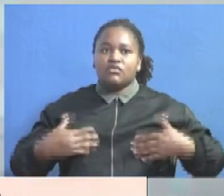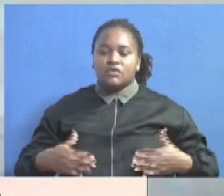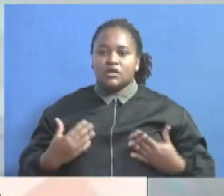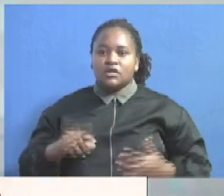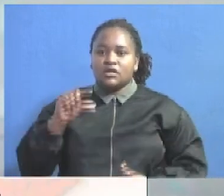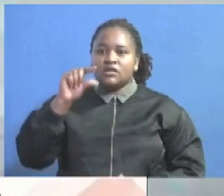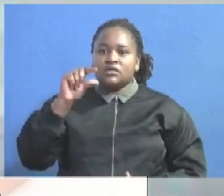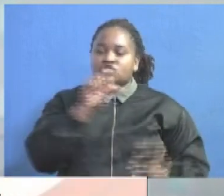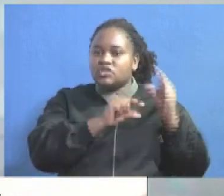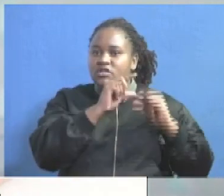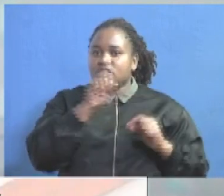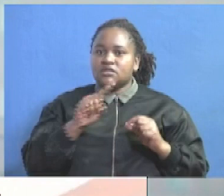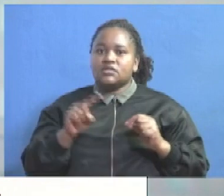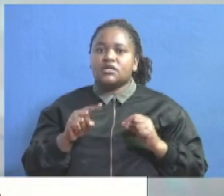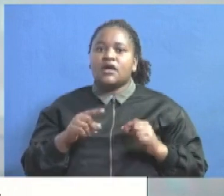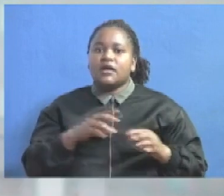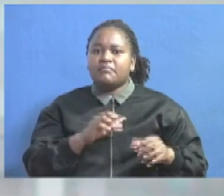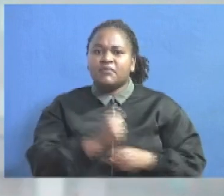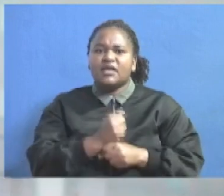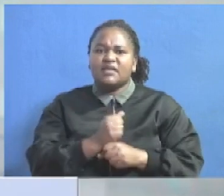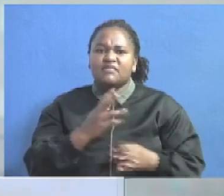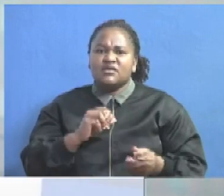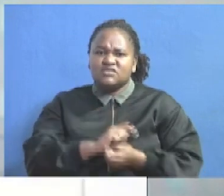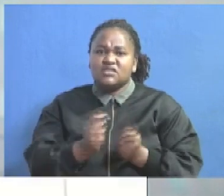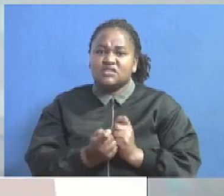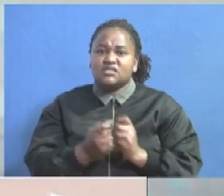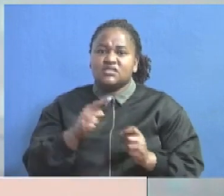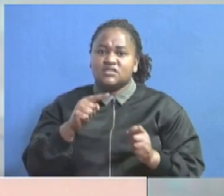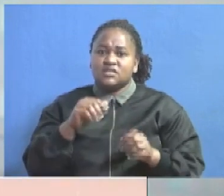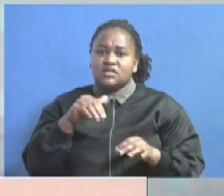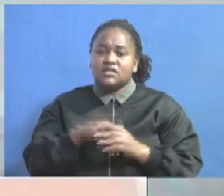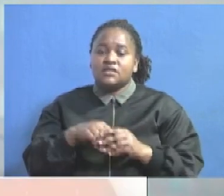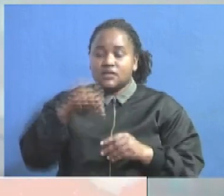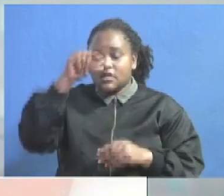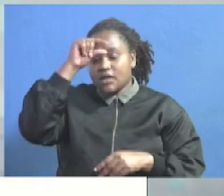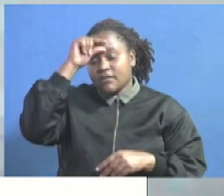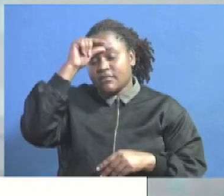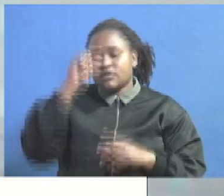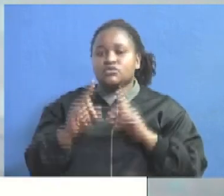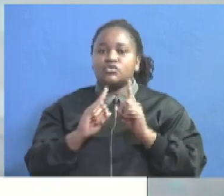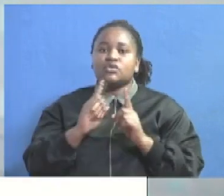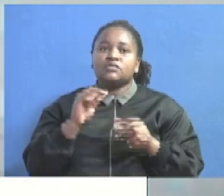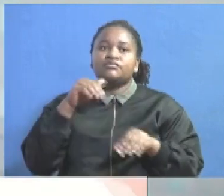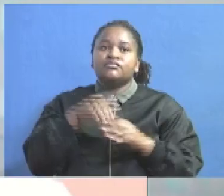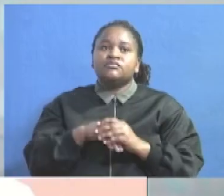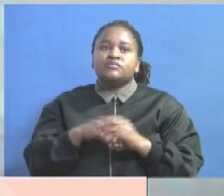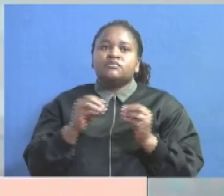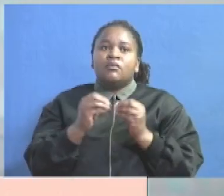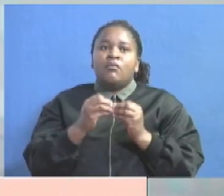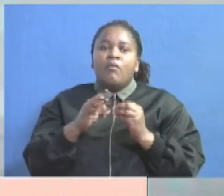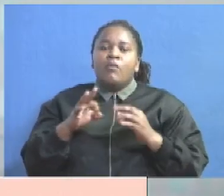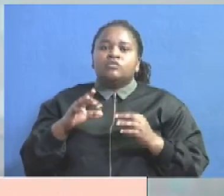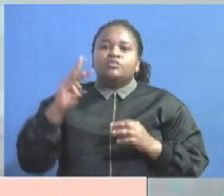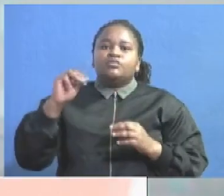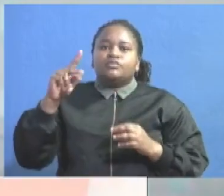kwa kutetea haki zao na kusababisha hatua kadhaa kufanyiwa mabadiliko katika serikali. Akizungumza katika kongamano la